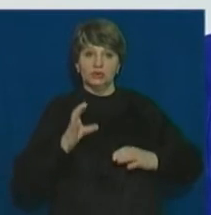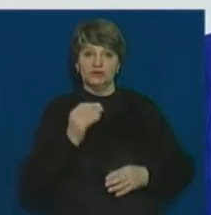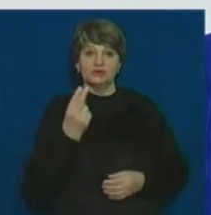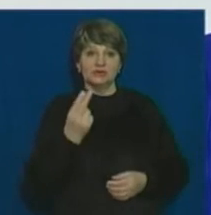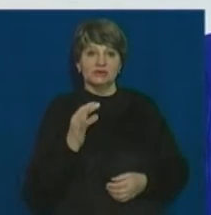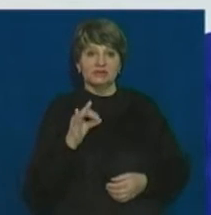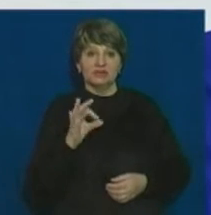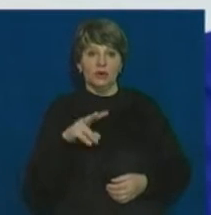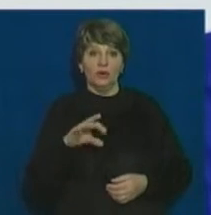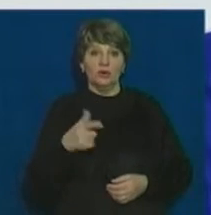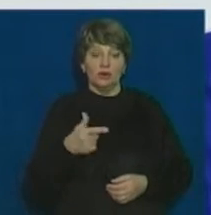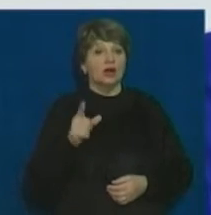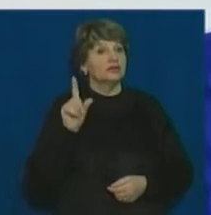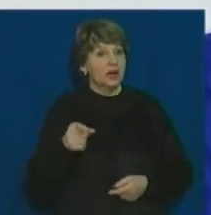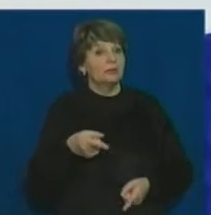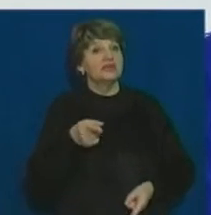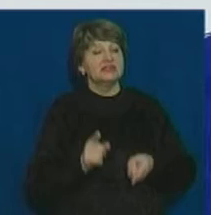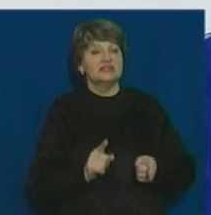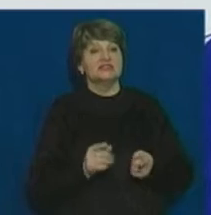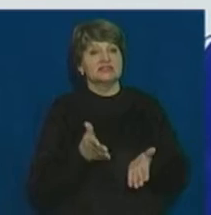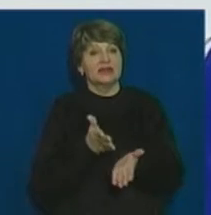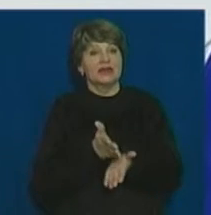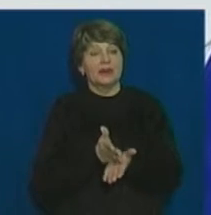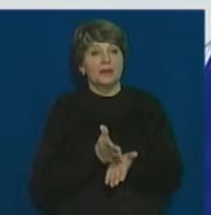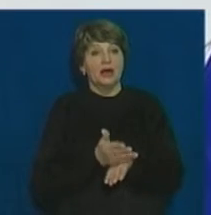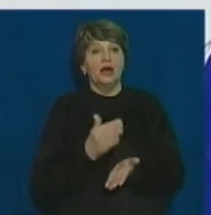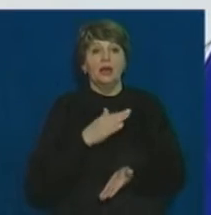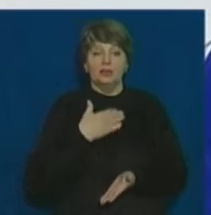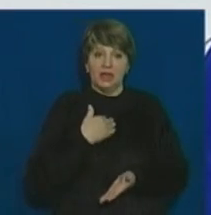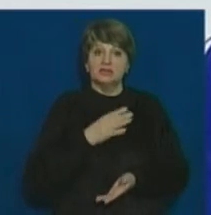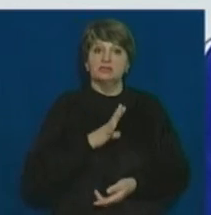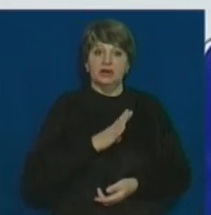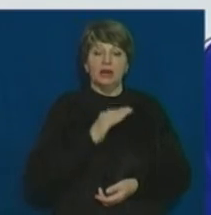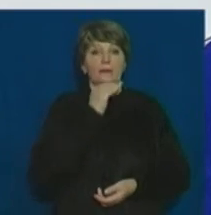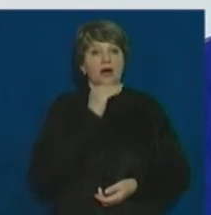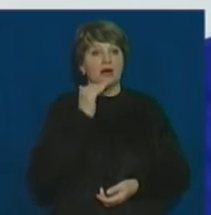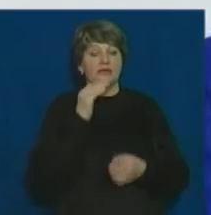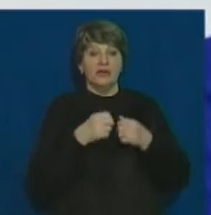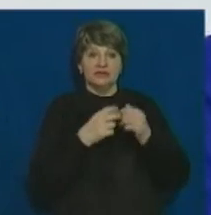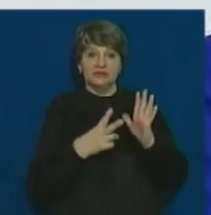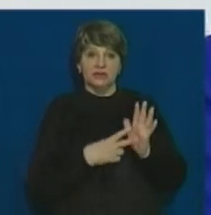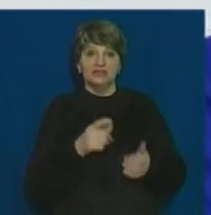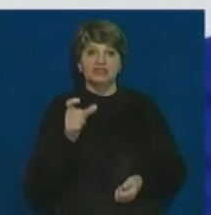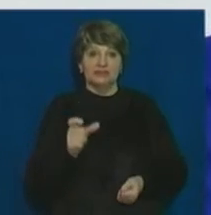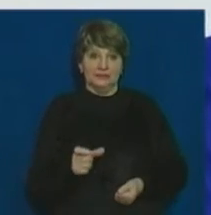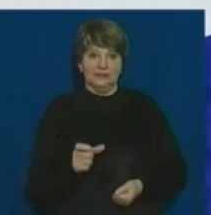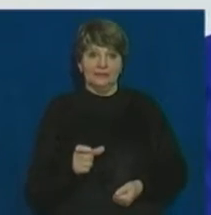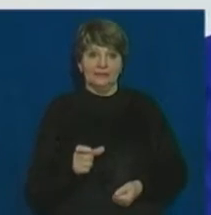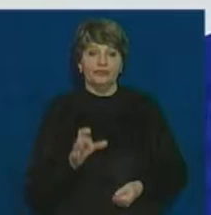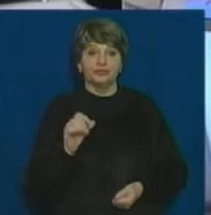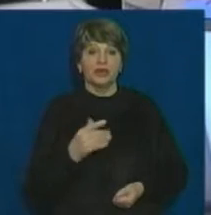то там, звісно, вже йде таке, от знаєте, якби нас багато було вже, 17 чоловік, і от